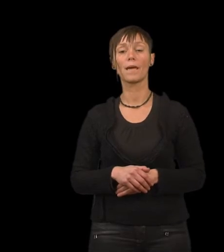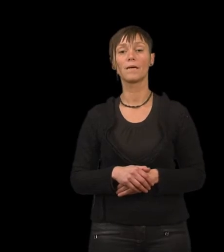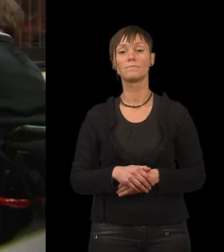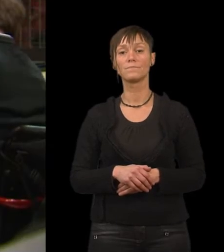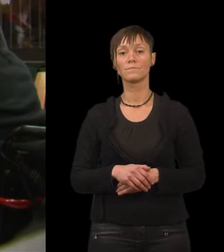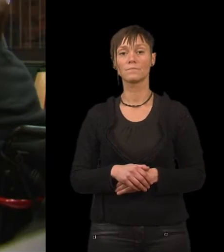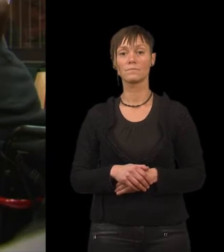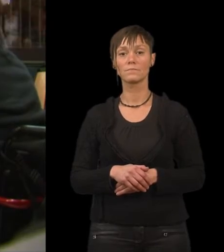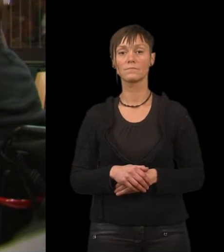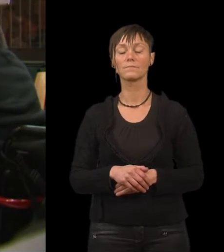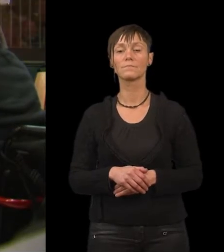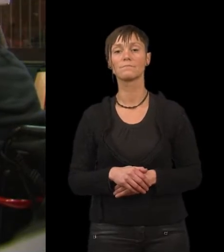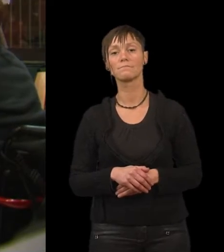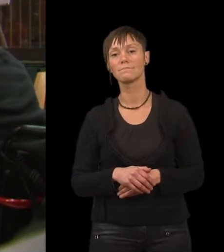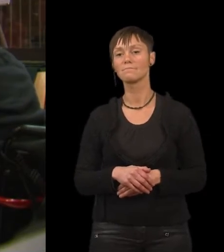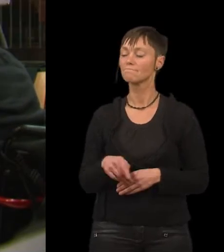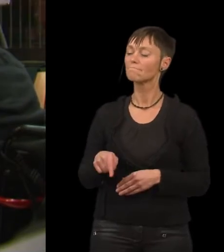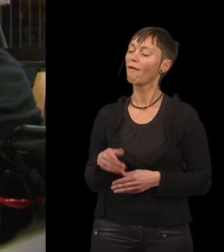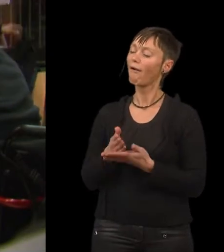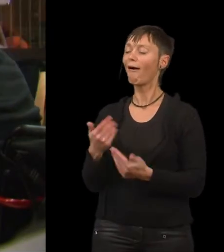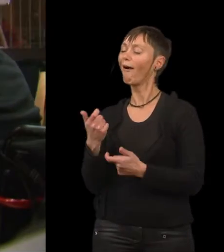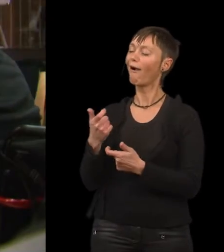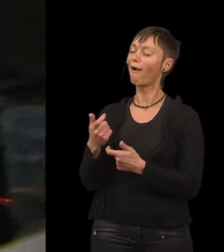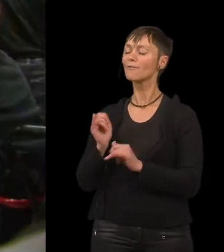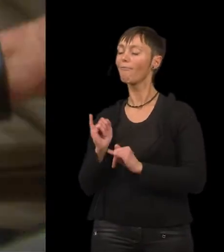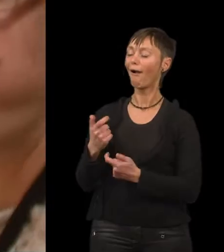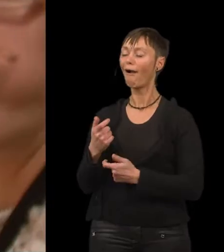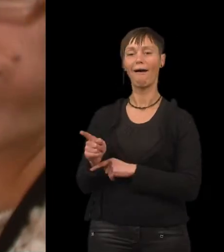Marie, on n'est pas là pour rigoler, Marie, s'il te plaît.